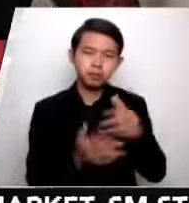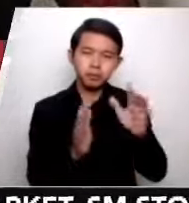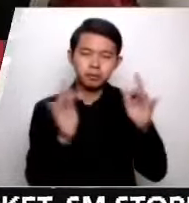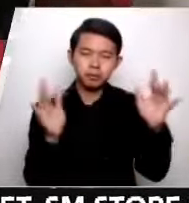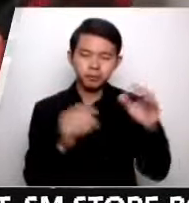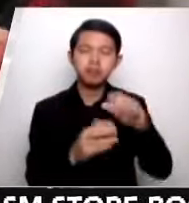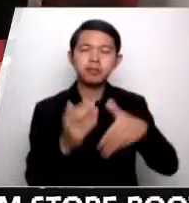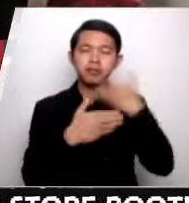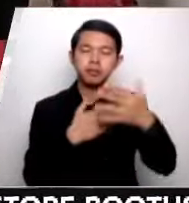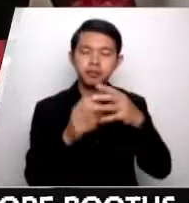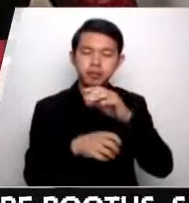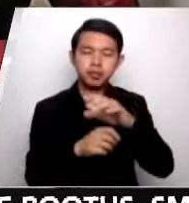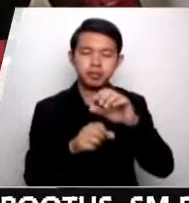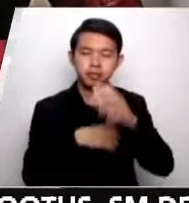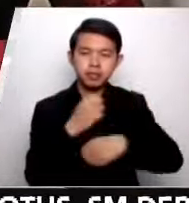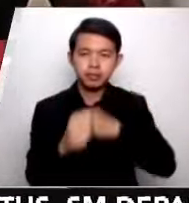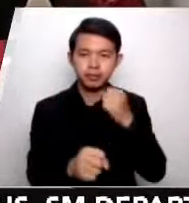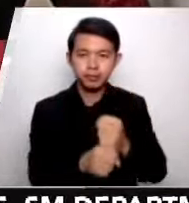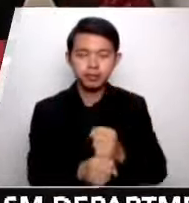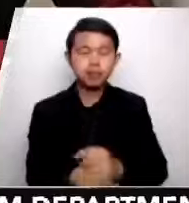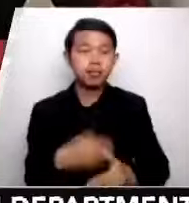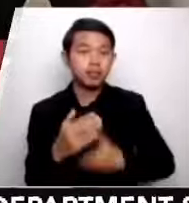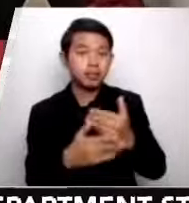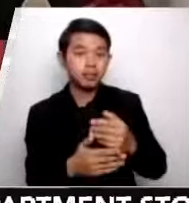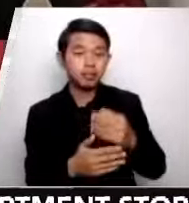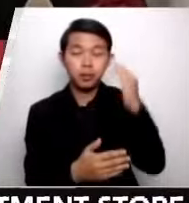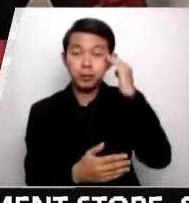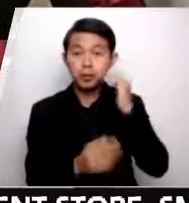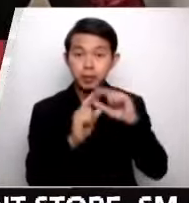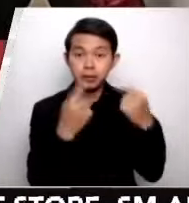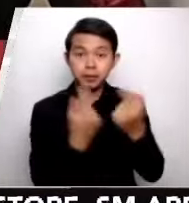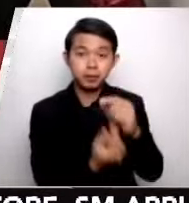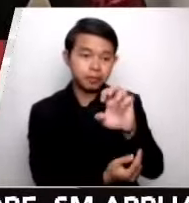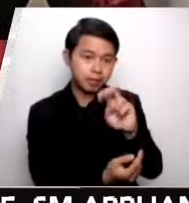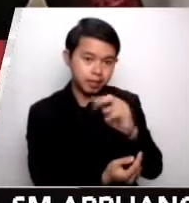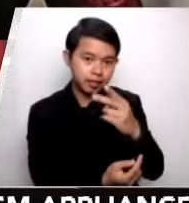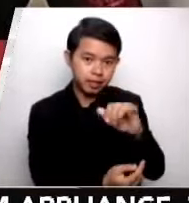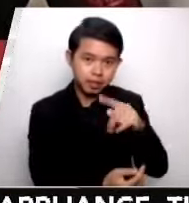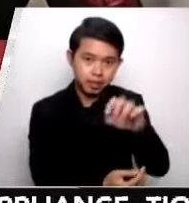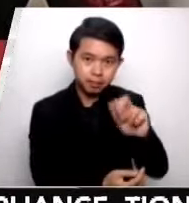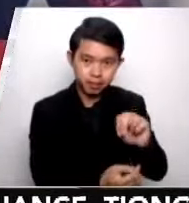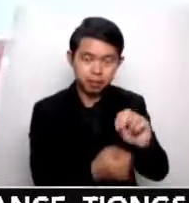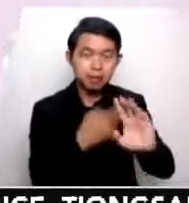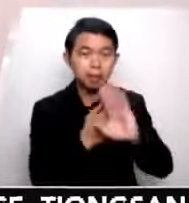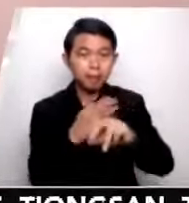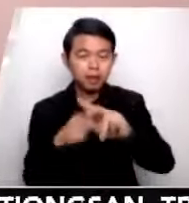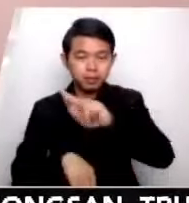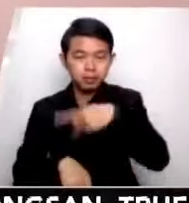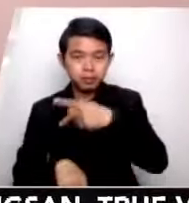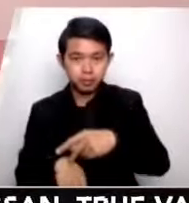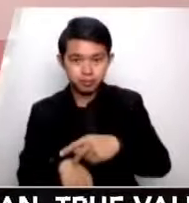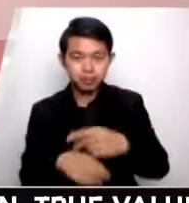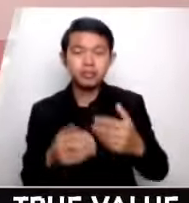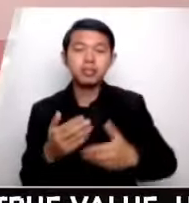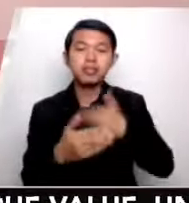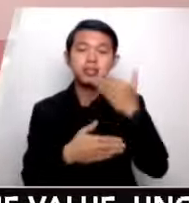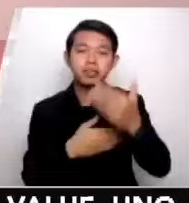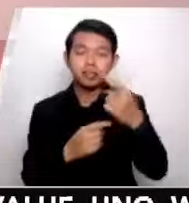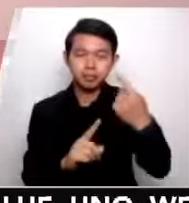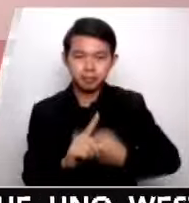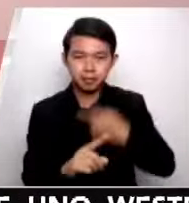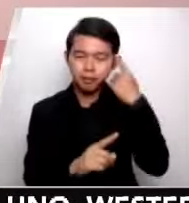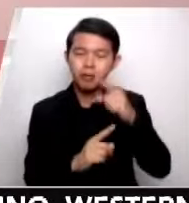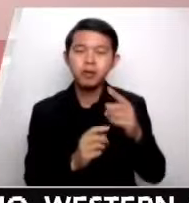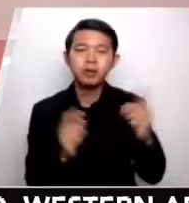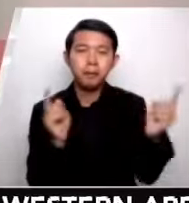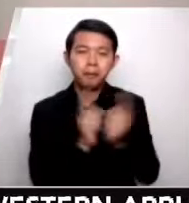K-pop group na N-Hypen magbabalik Pinas next month para sa isang fun meet. Matapos ma-engage